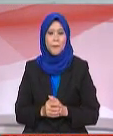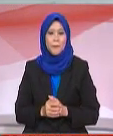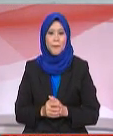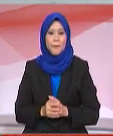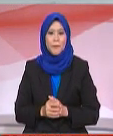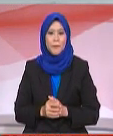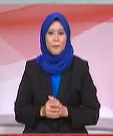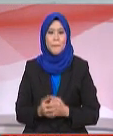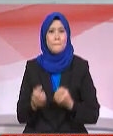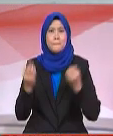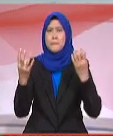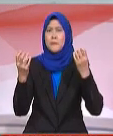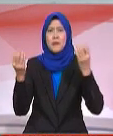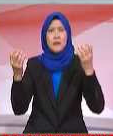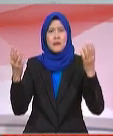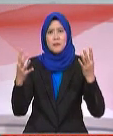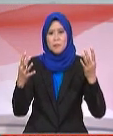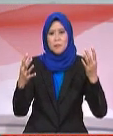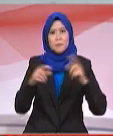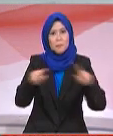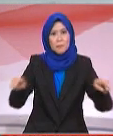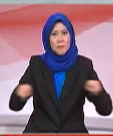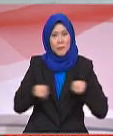Banyak sebenarnya pot-pot